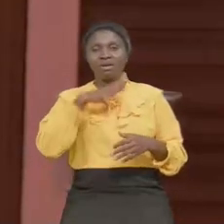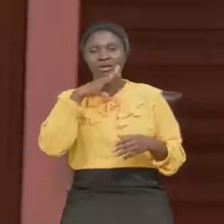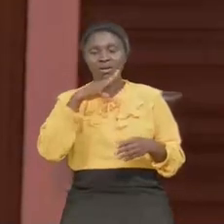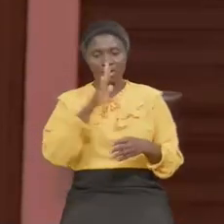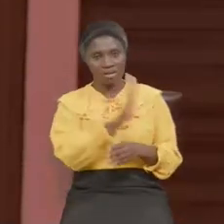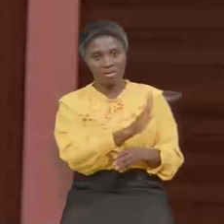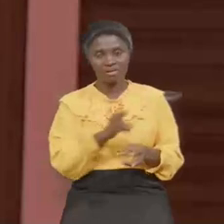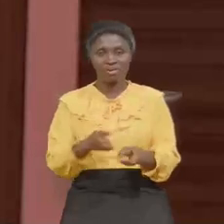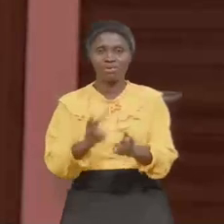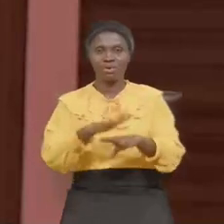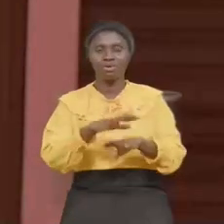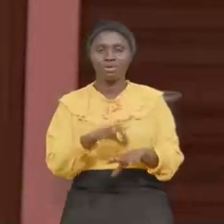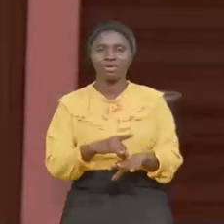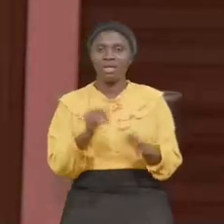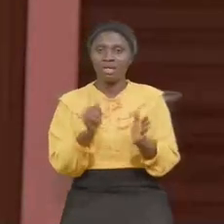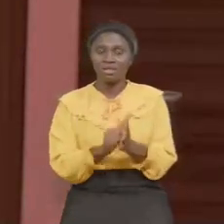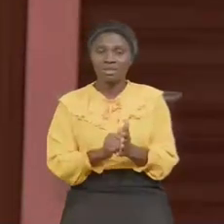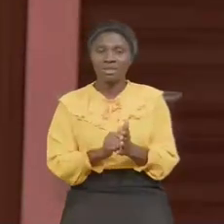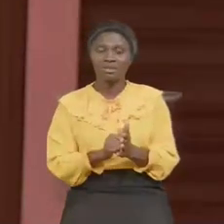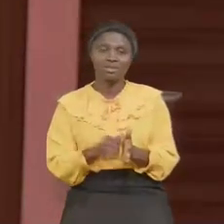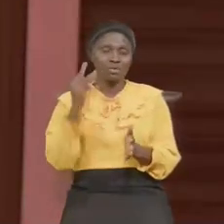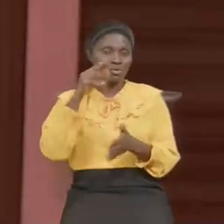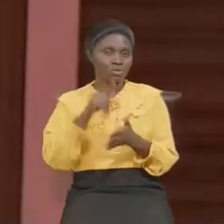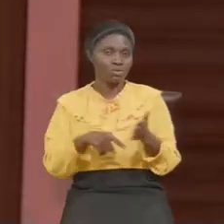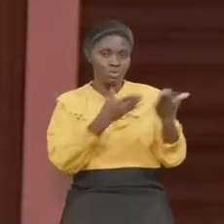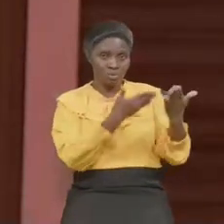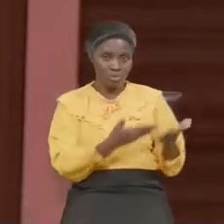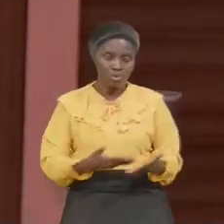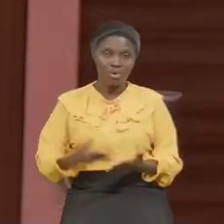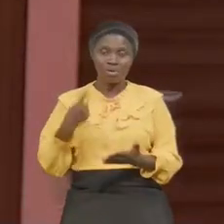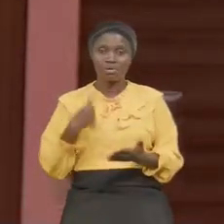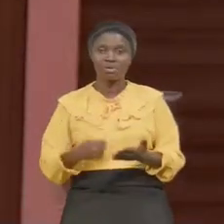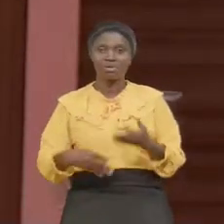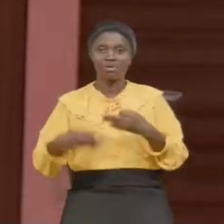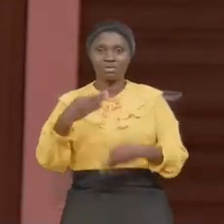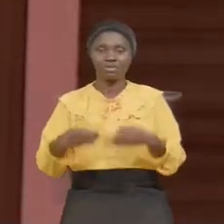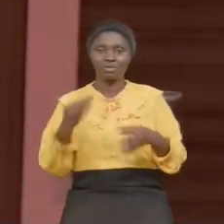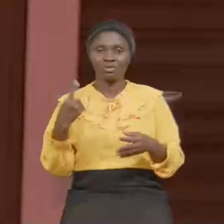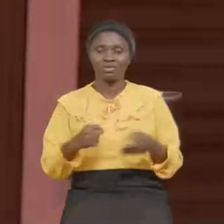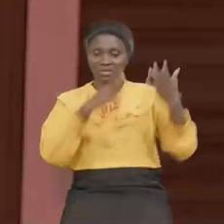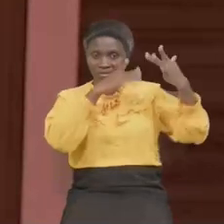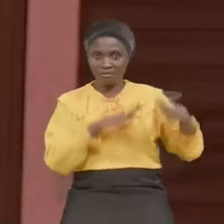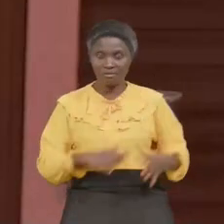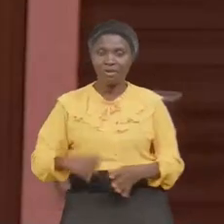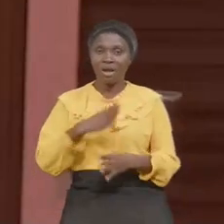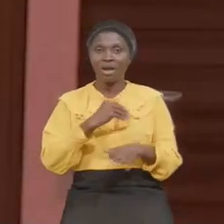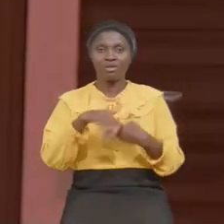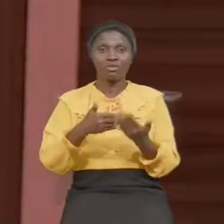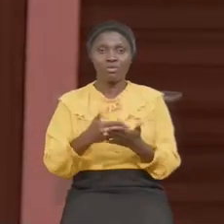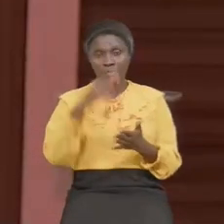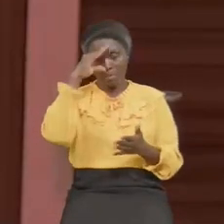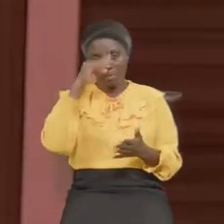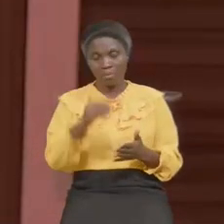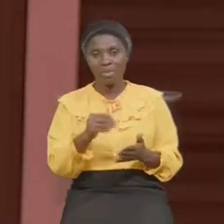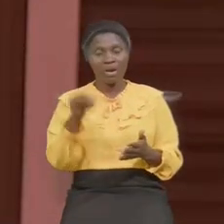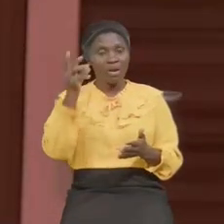C'est ce qui a apporté le jugement du déluge. Et toute l'humanité a été balayée de la présence de l'Éternel.